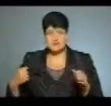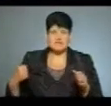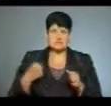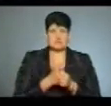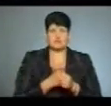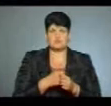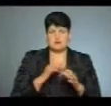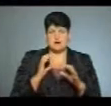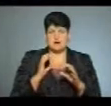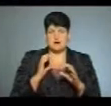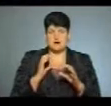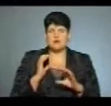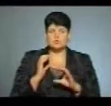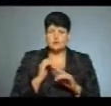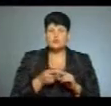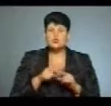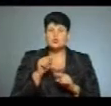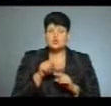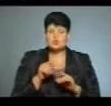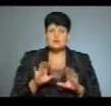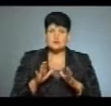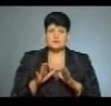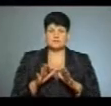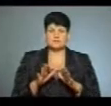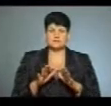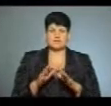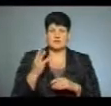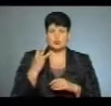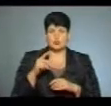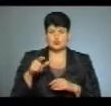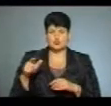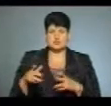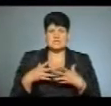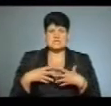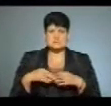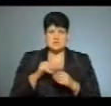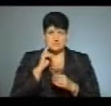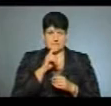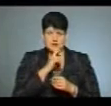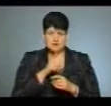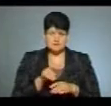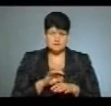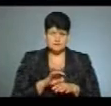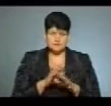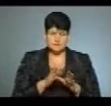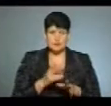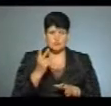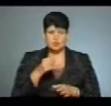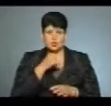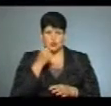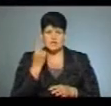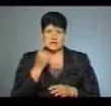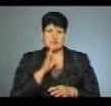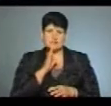автобусом. Від цього удару потерпіли водій та троє чоловік. Це сім'я з Вінниччини, двоє дорослих і